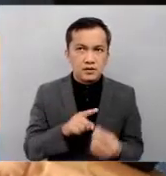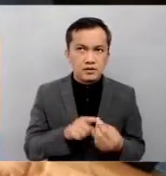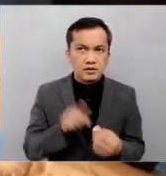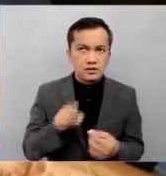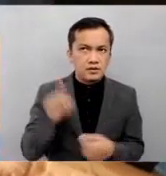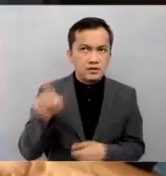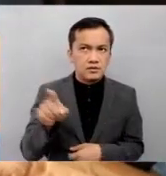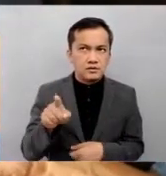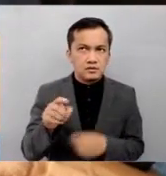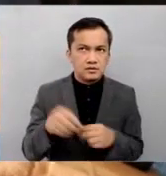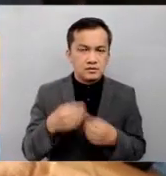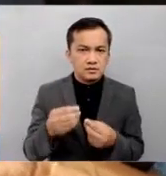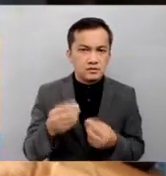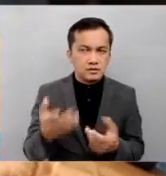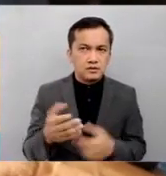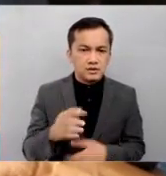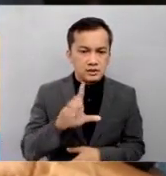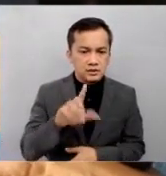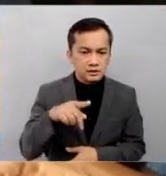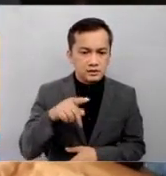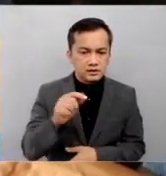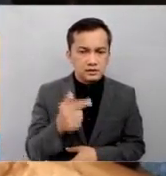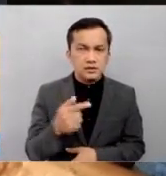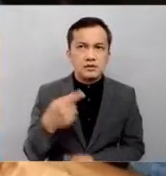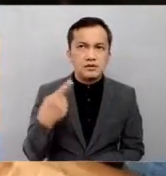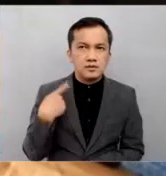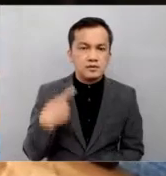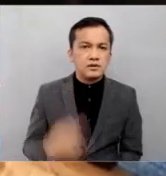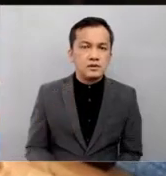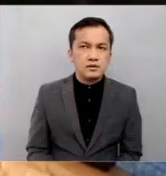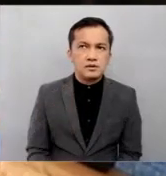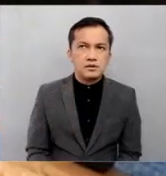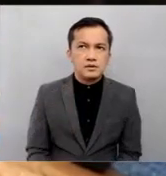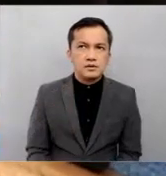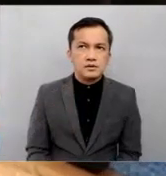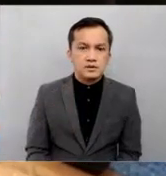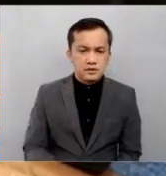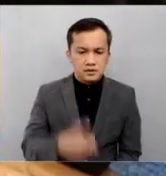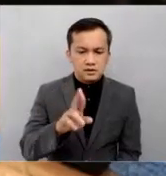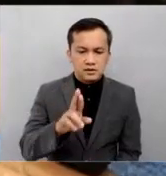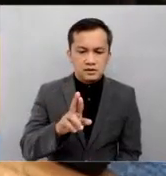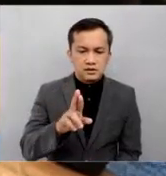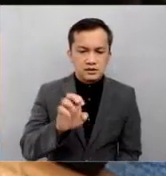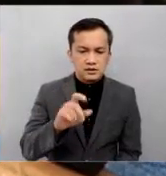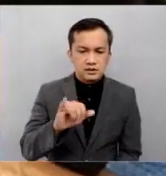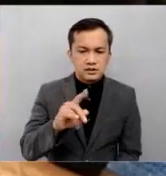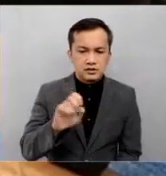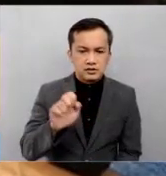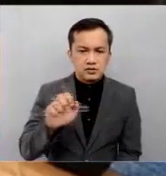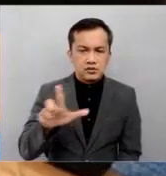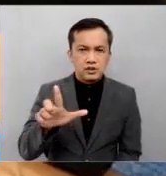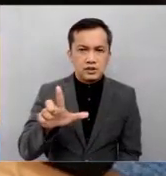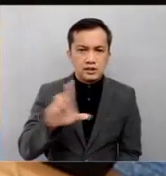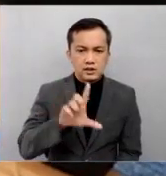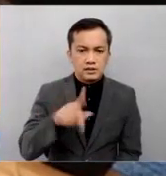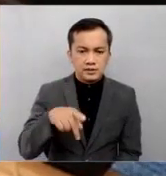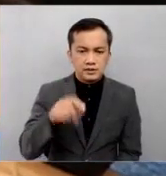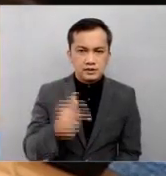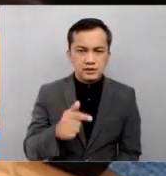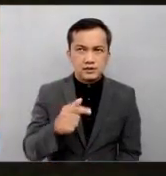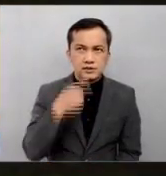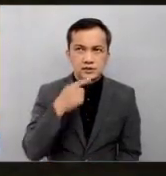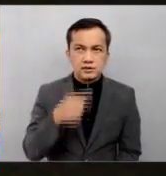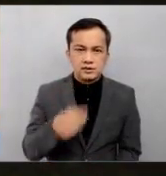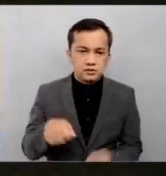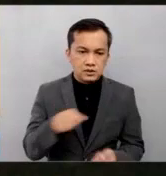provider ng LPG may residual LPG pa. Pero pinabugaan ko ng tubig para ma-disperse yung